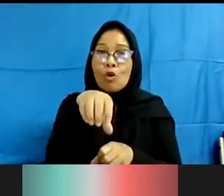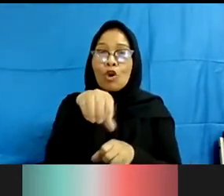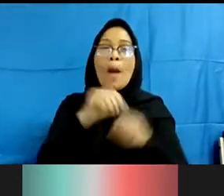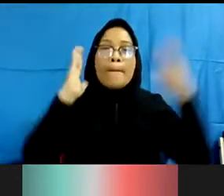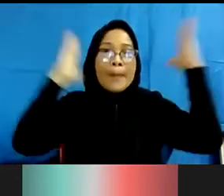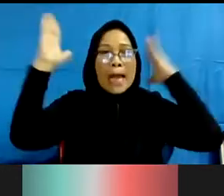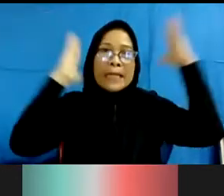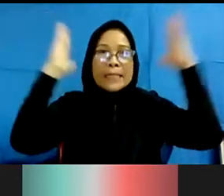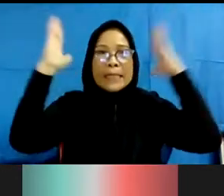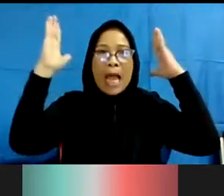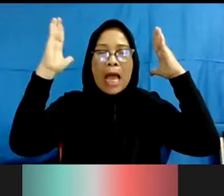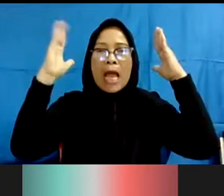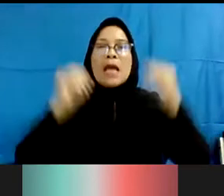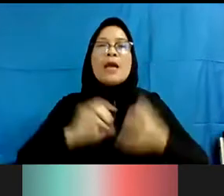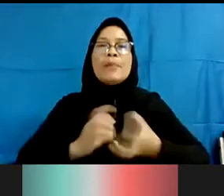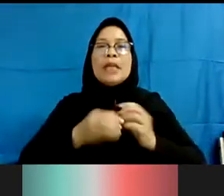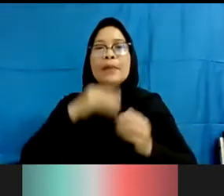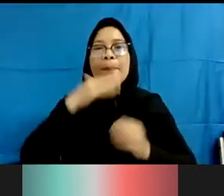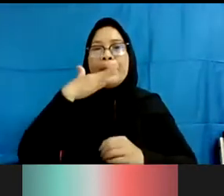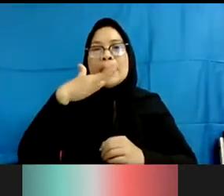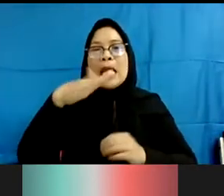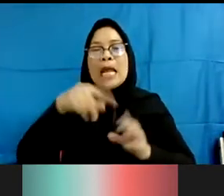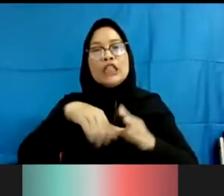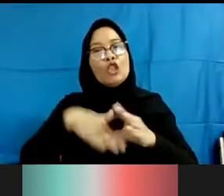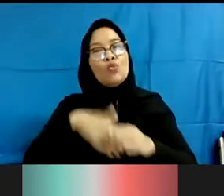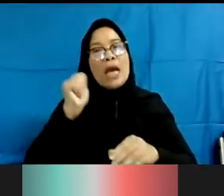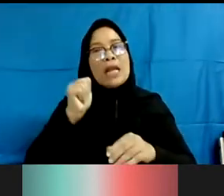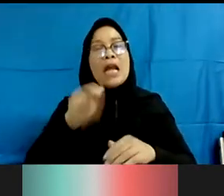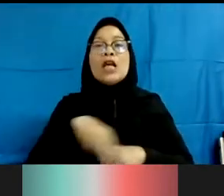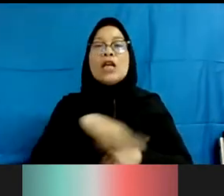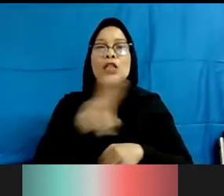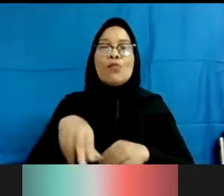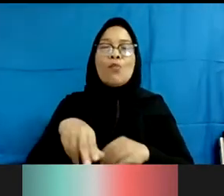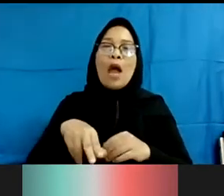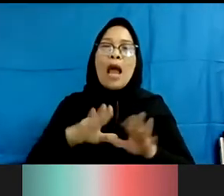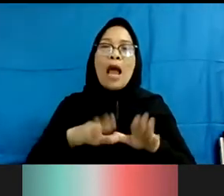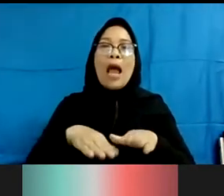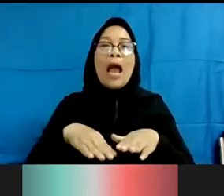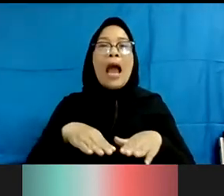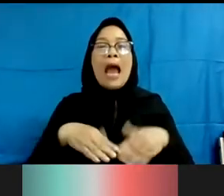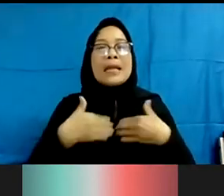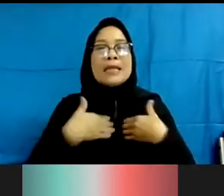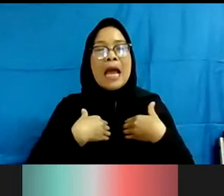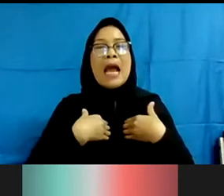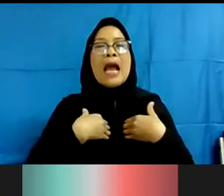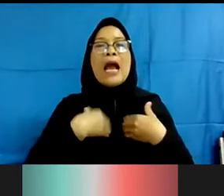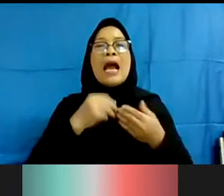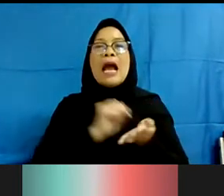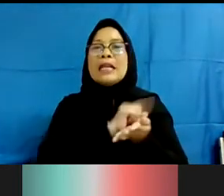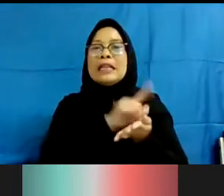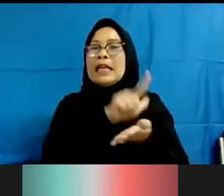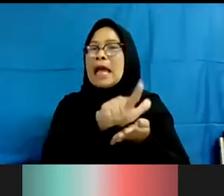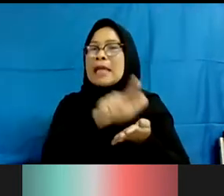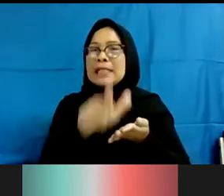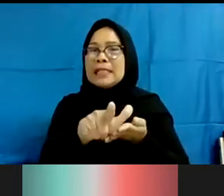ya, pernah jadi pembicara juga di luar. Nah, itu semua itu ya pastinya karena ada literasi tadi. Kalau saya nggak pernah baca braille, nggak